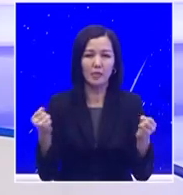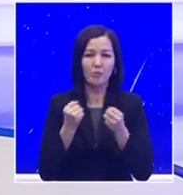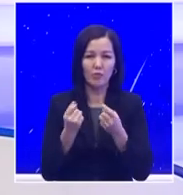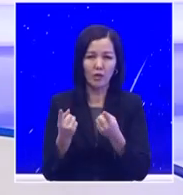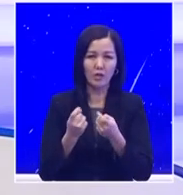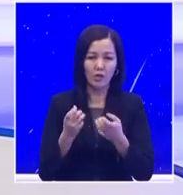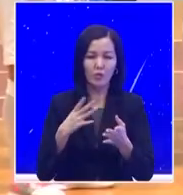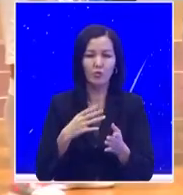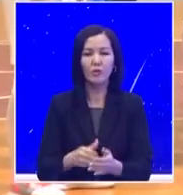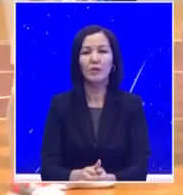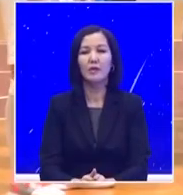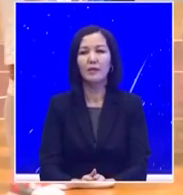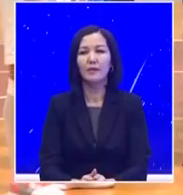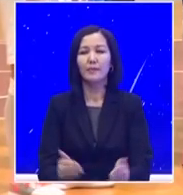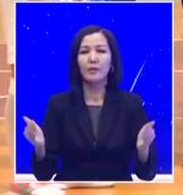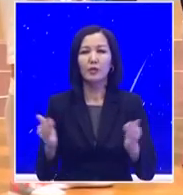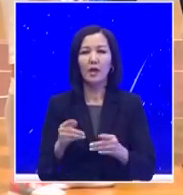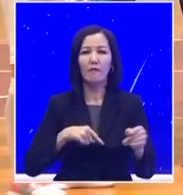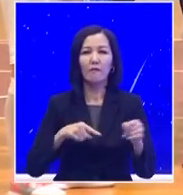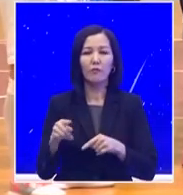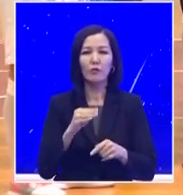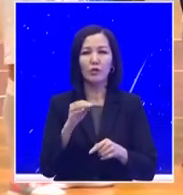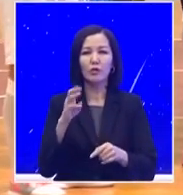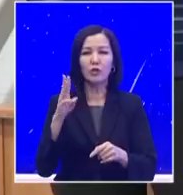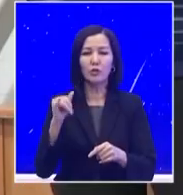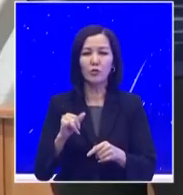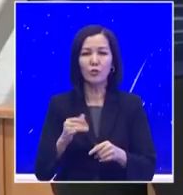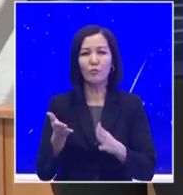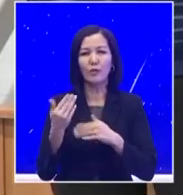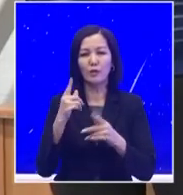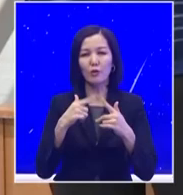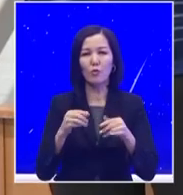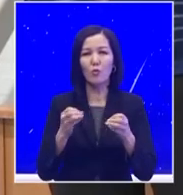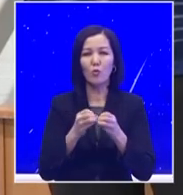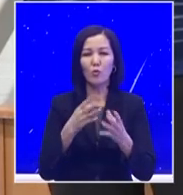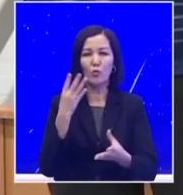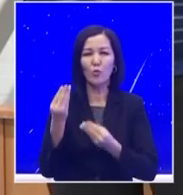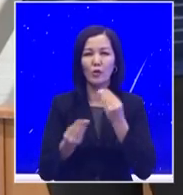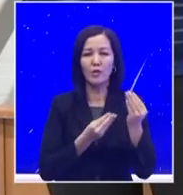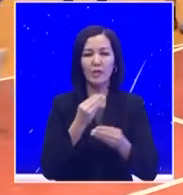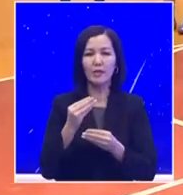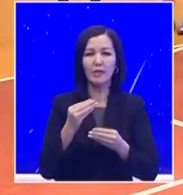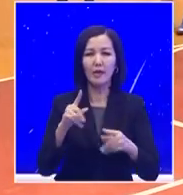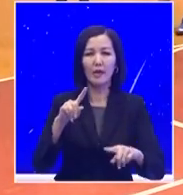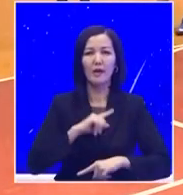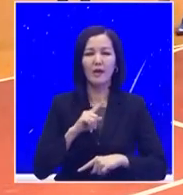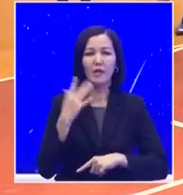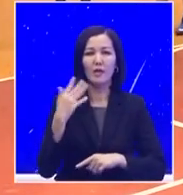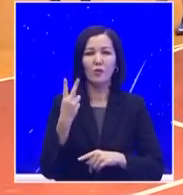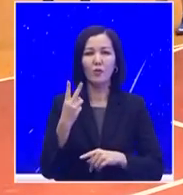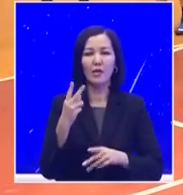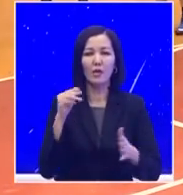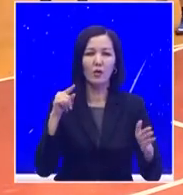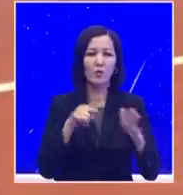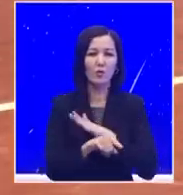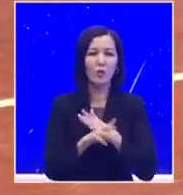тарту. Шағын футболдан Жетісу Бақ Лигасы былтыр құрылды. 10 турдан тұратын ойында қарсыластар қақпасына 52 доп соққан